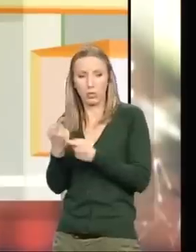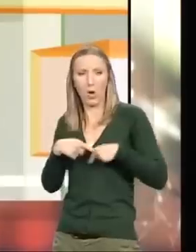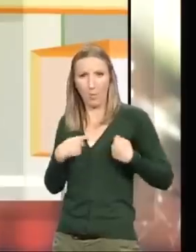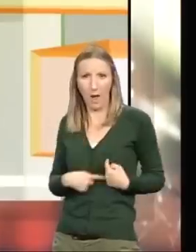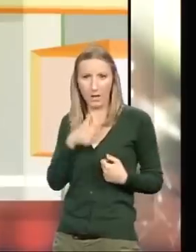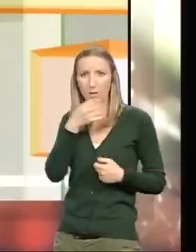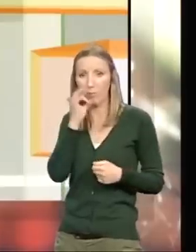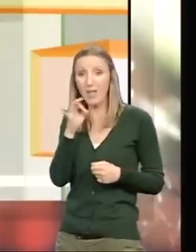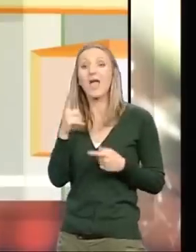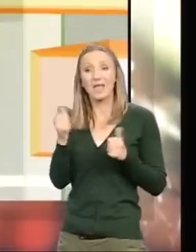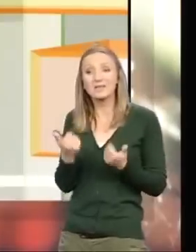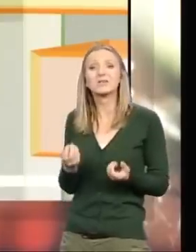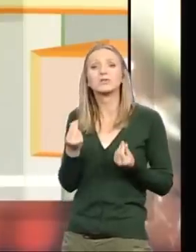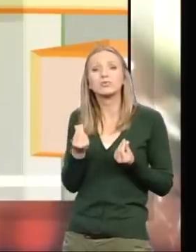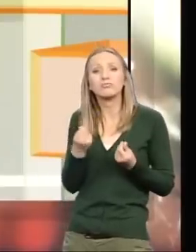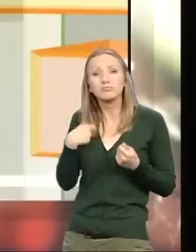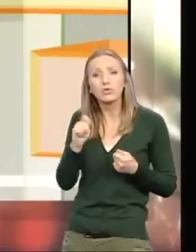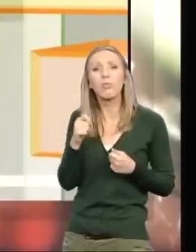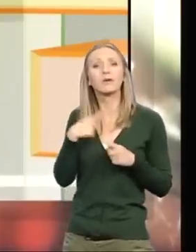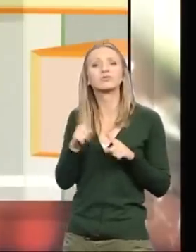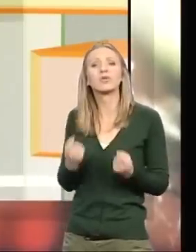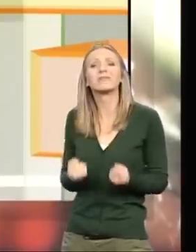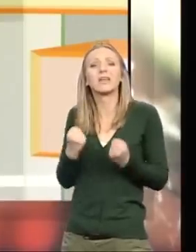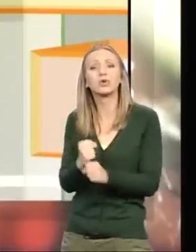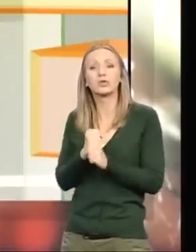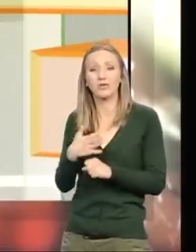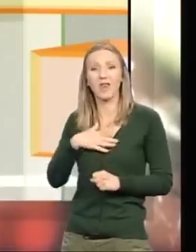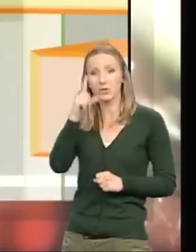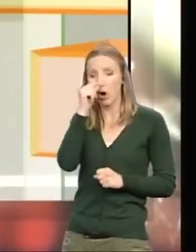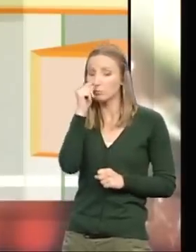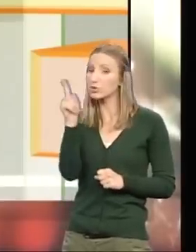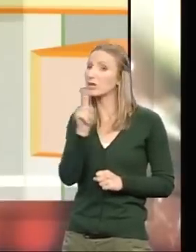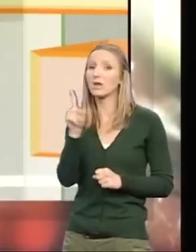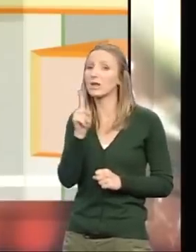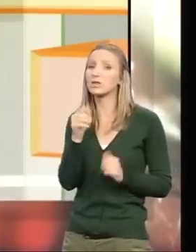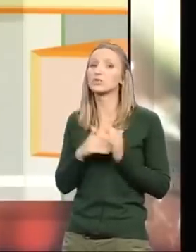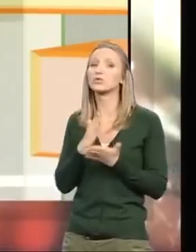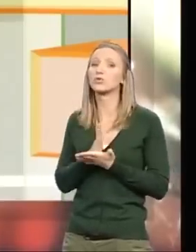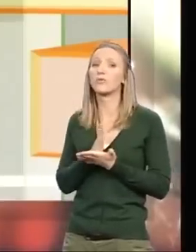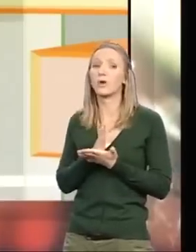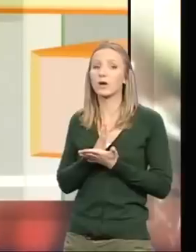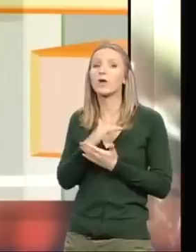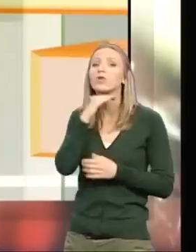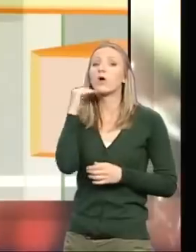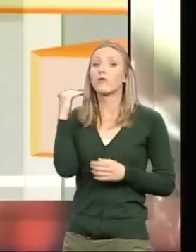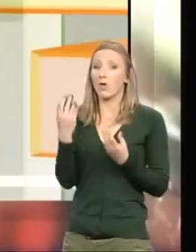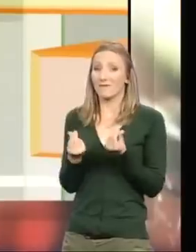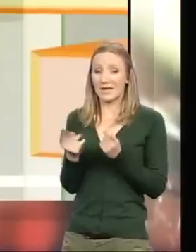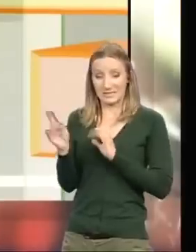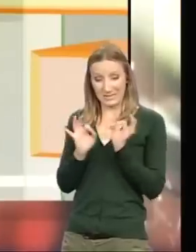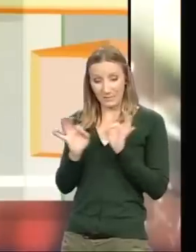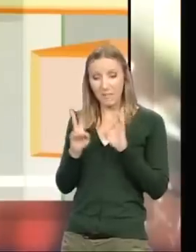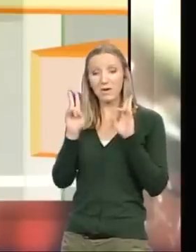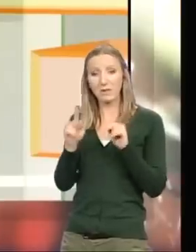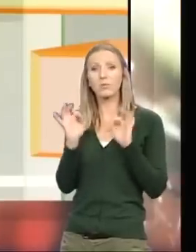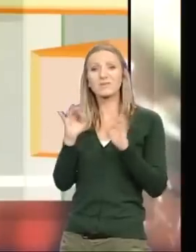teško oddraživa upravo iz ovih razloga. Naše opštine još uvek nisu dovoljno finansijski spremne da